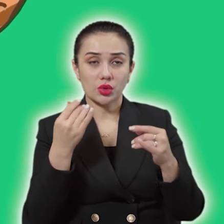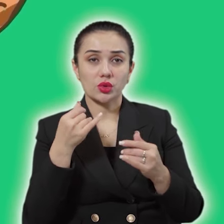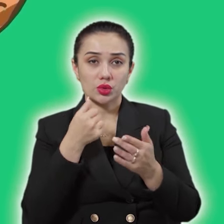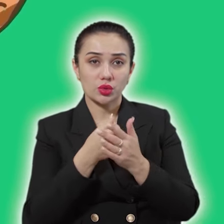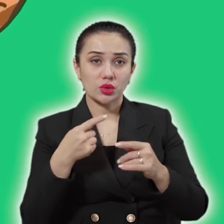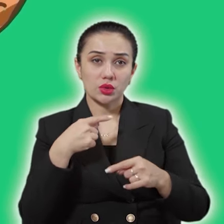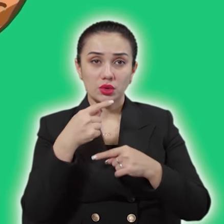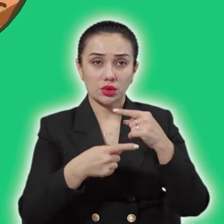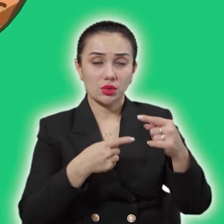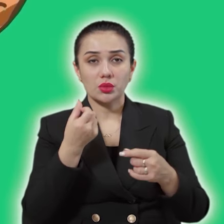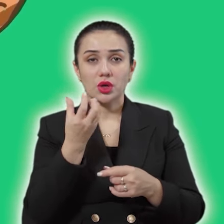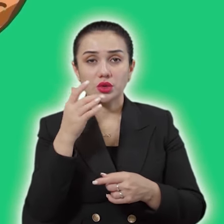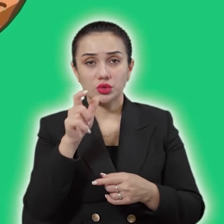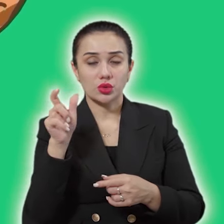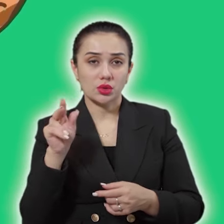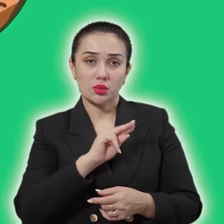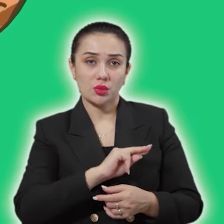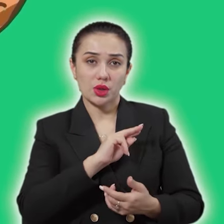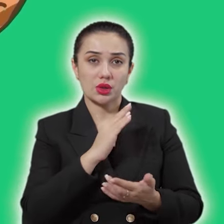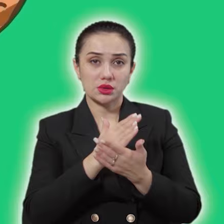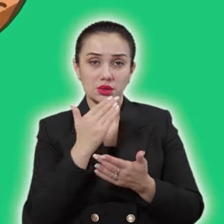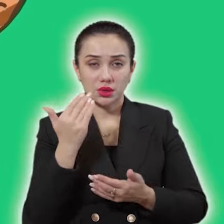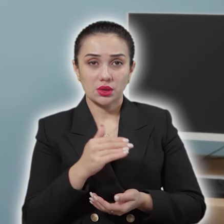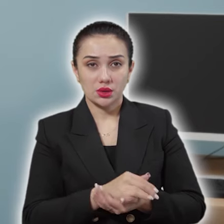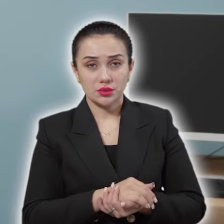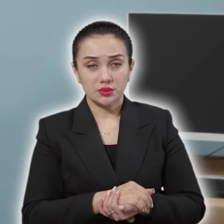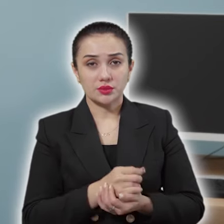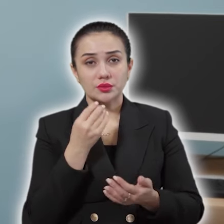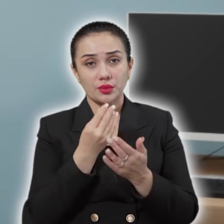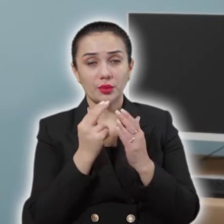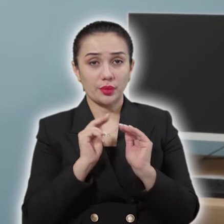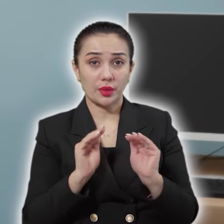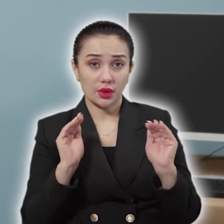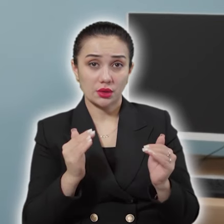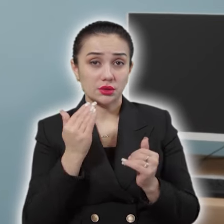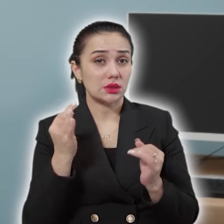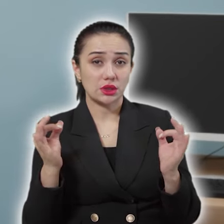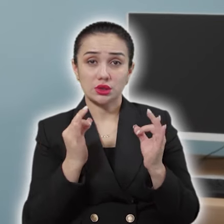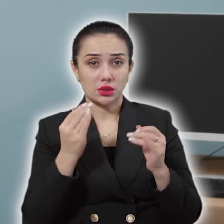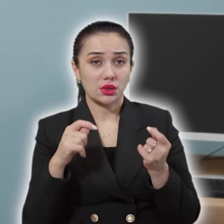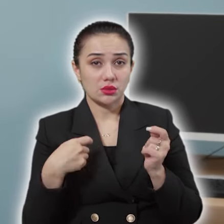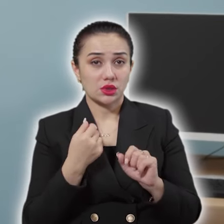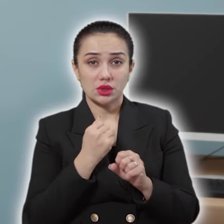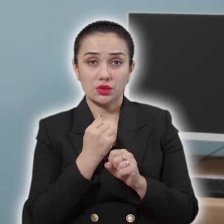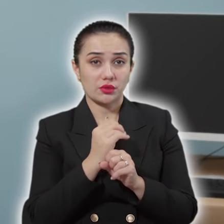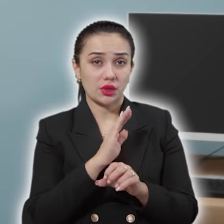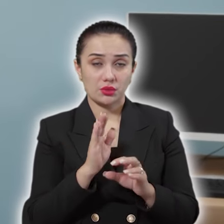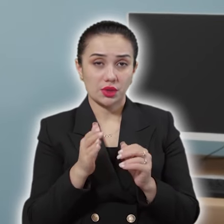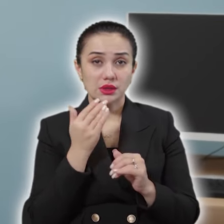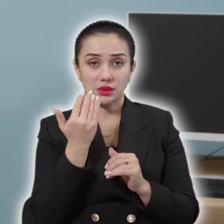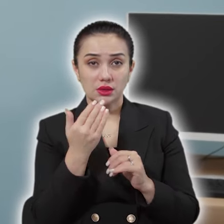dasturxonimizga yetib kelgunicha qancha odamning mehnati singan. Aziz bolajonlar, hech narsani isrof